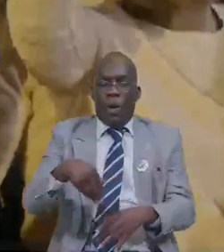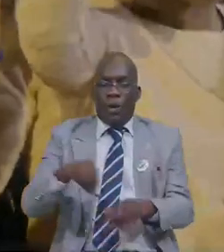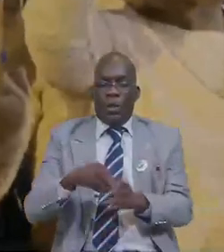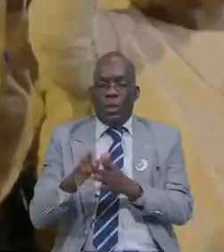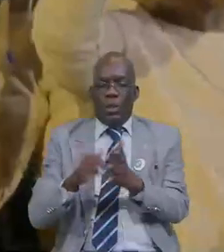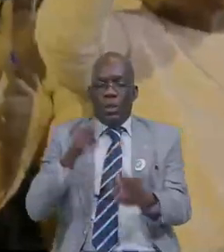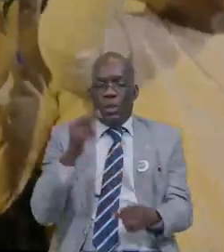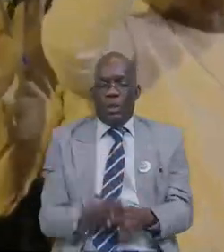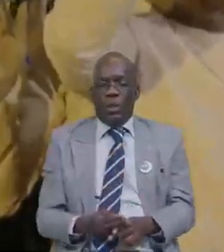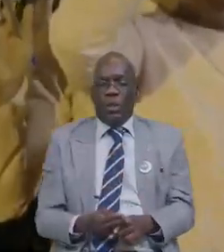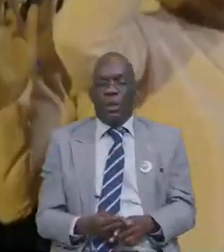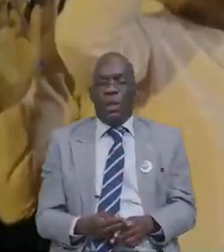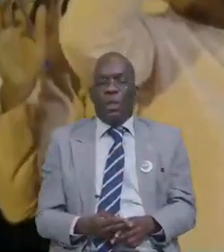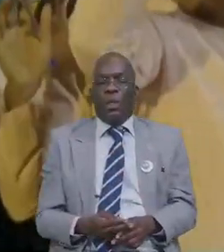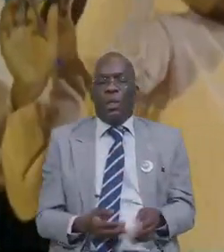Jésus.